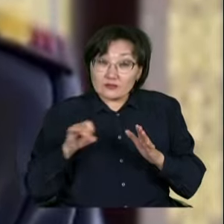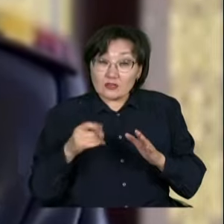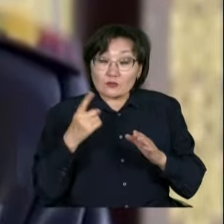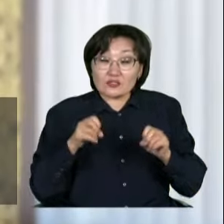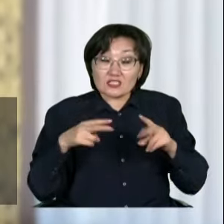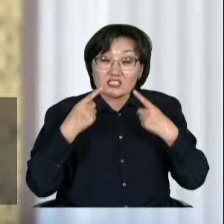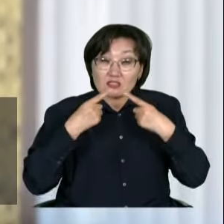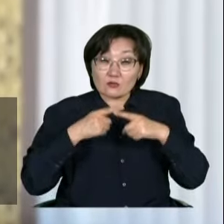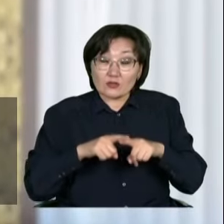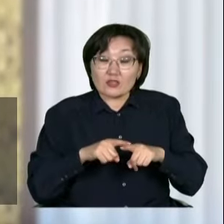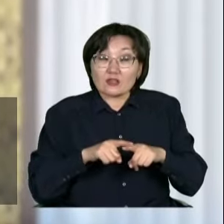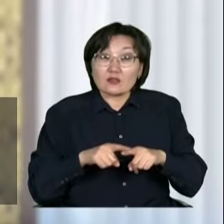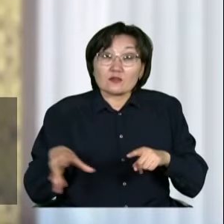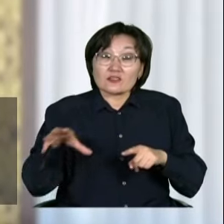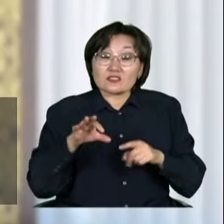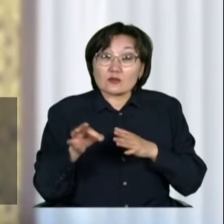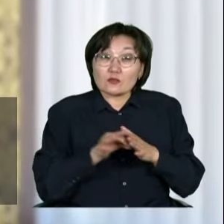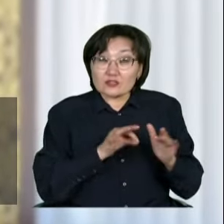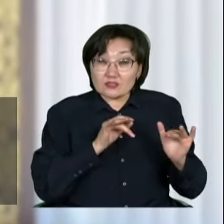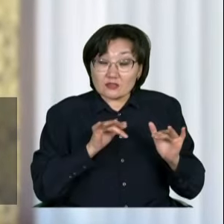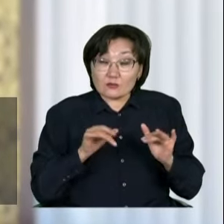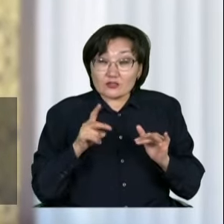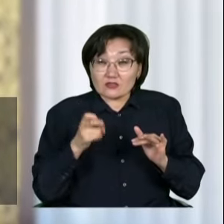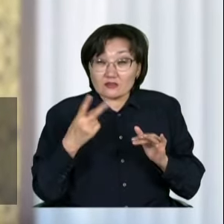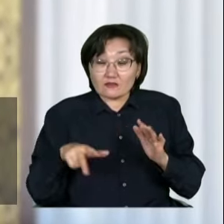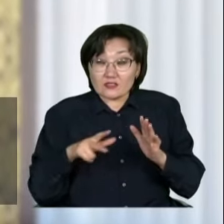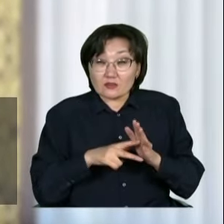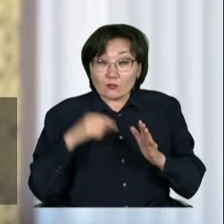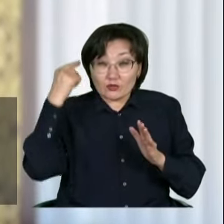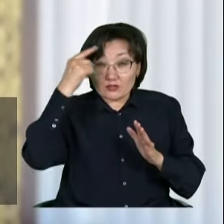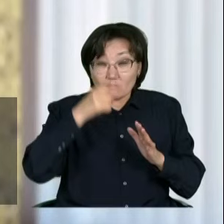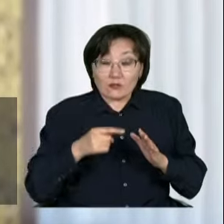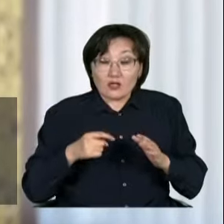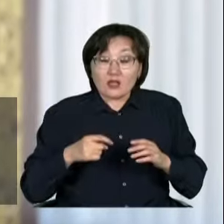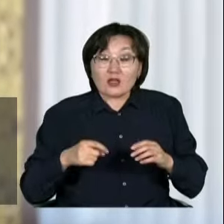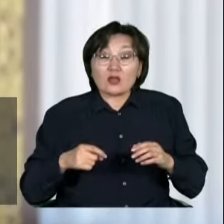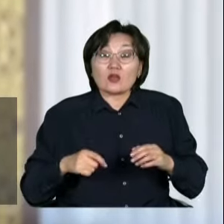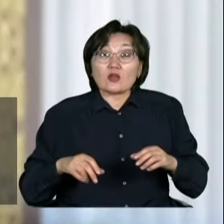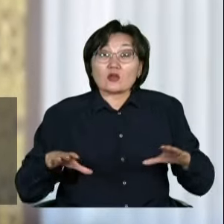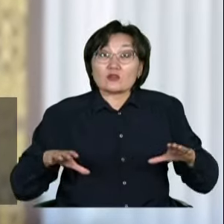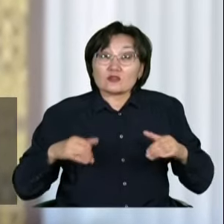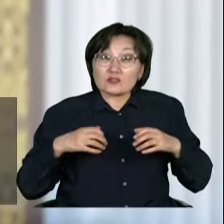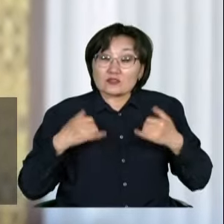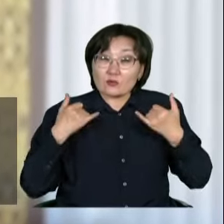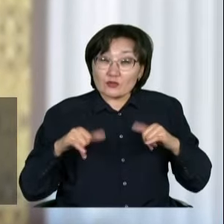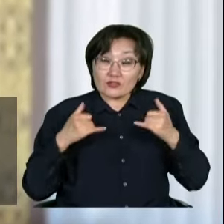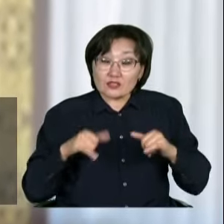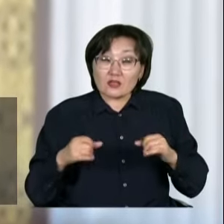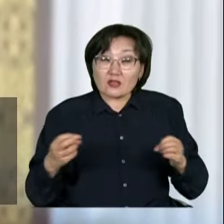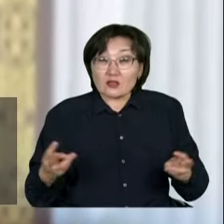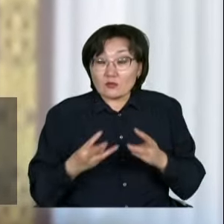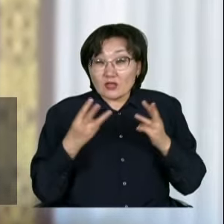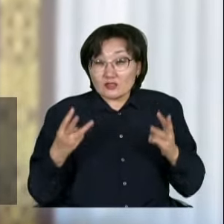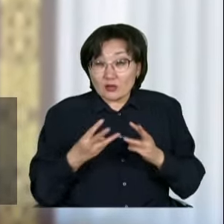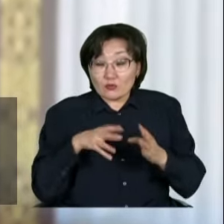единица техники. Установлено, что всего в скотном дворе находилось 228 голов мелкорогатого скота. Огнем уничтожена 1 лошадь и